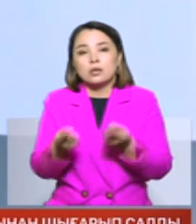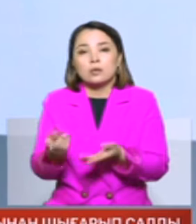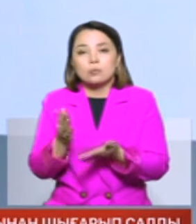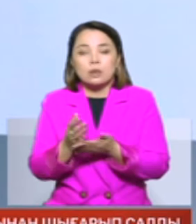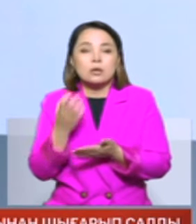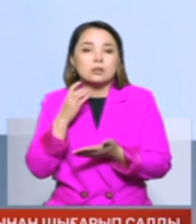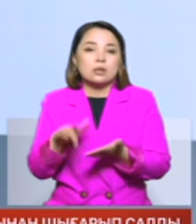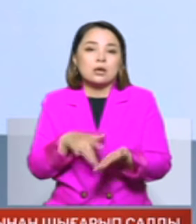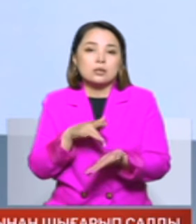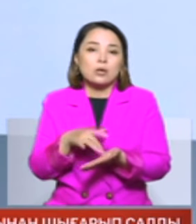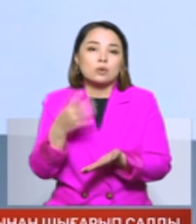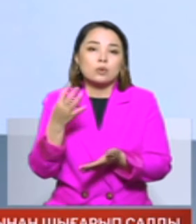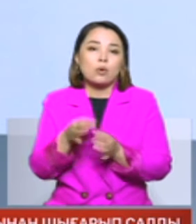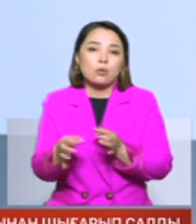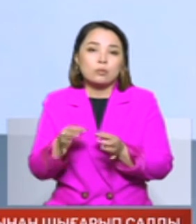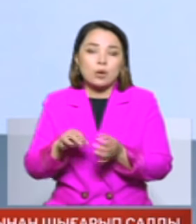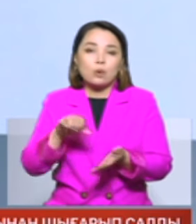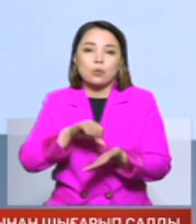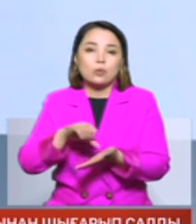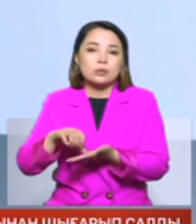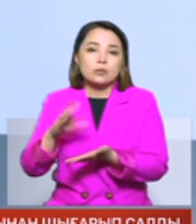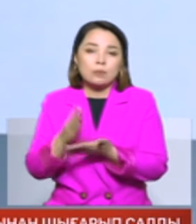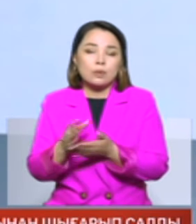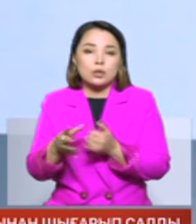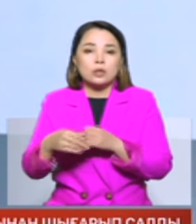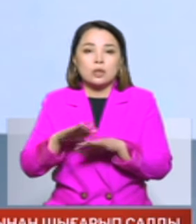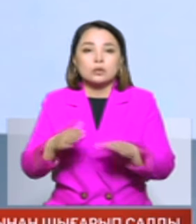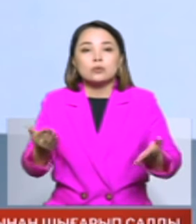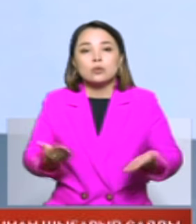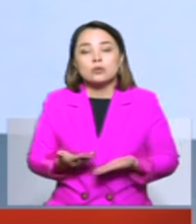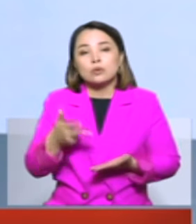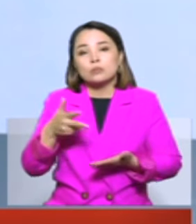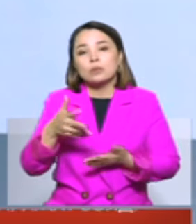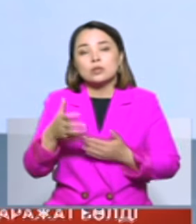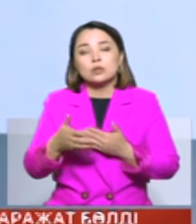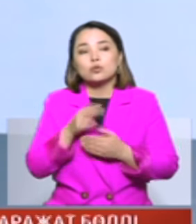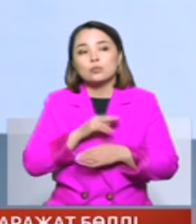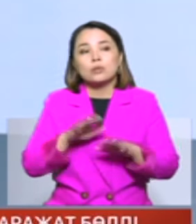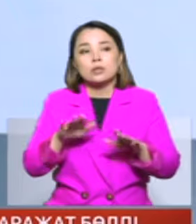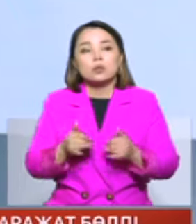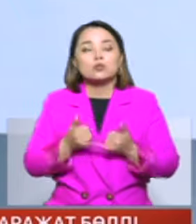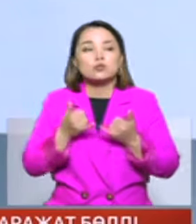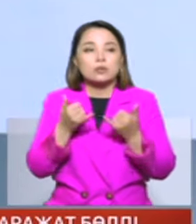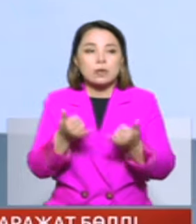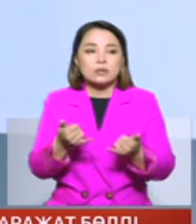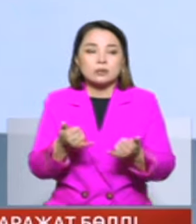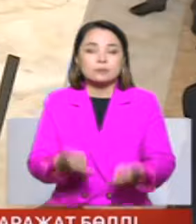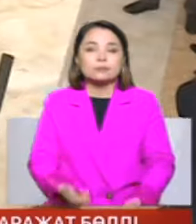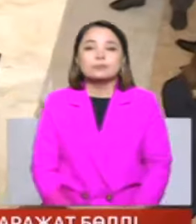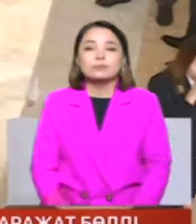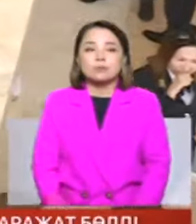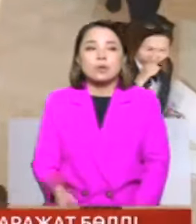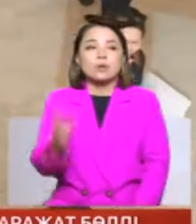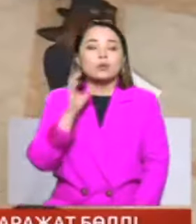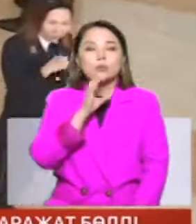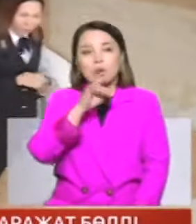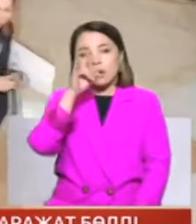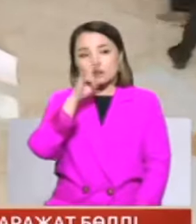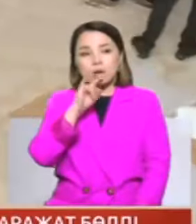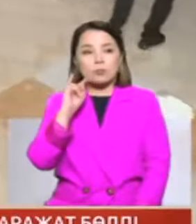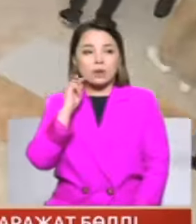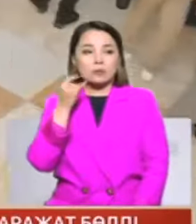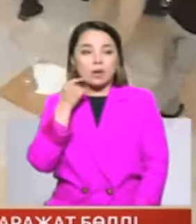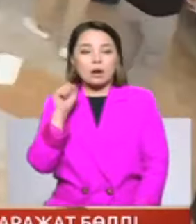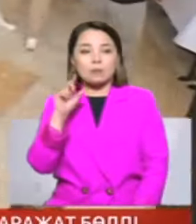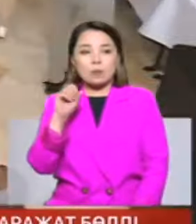Сыр өңіріне тағы 4 облыстың өкілдері барып, жергілікті тұрғындарға 3500 жұмыс ұсынып отыр. Солтүстік Қазақстан,